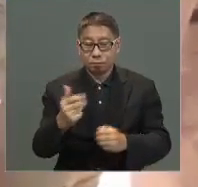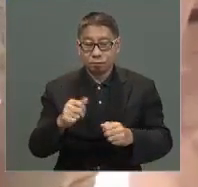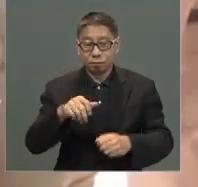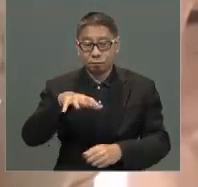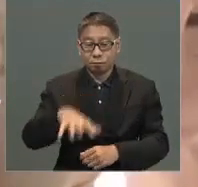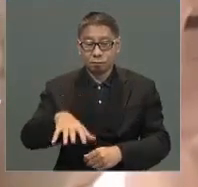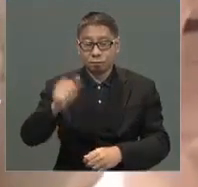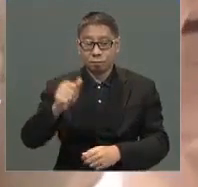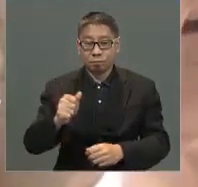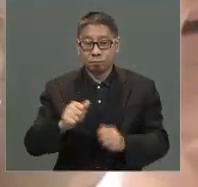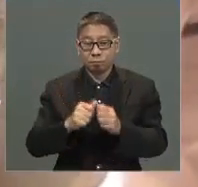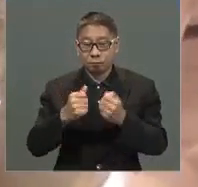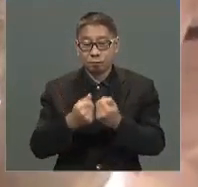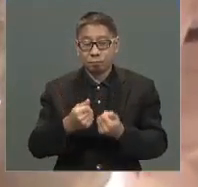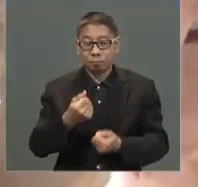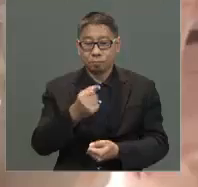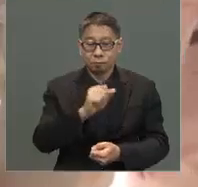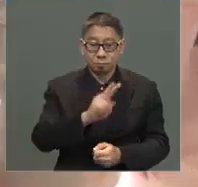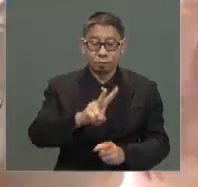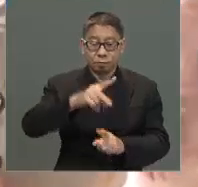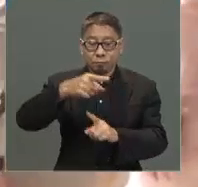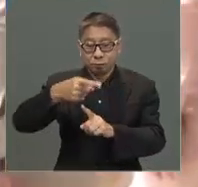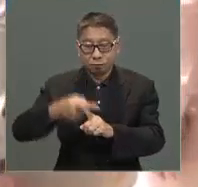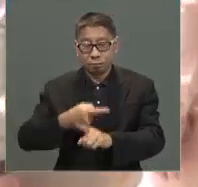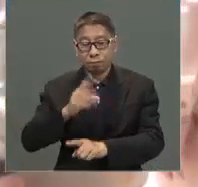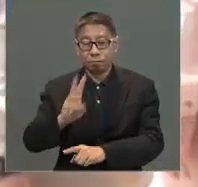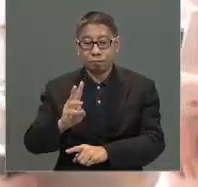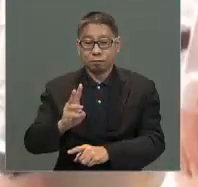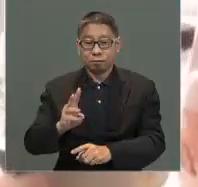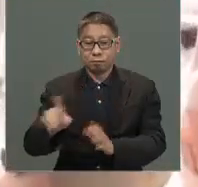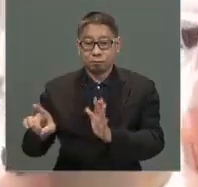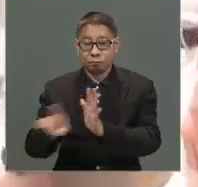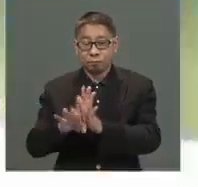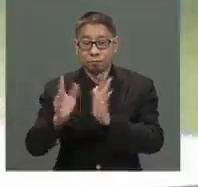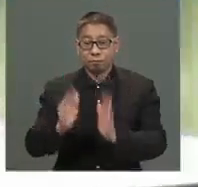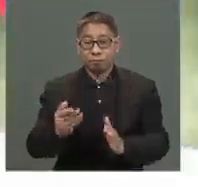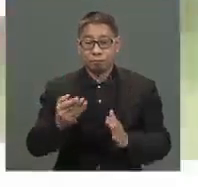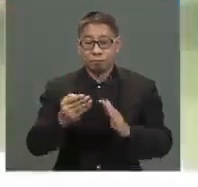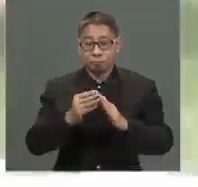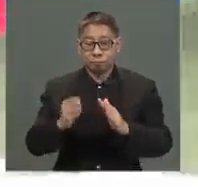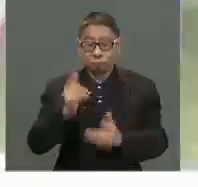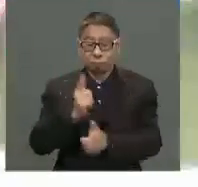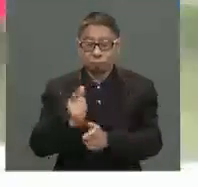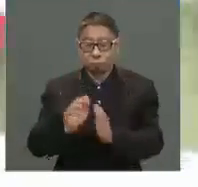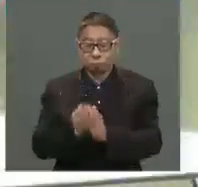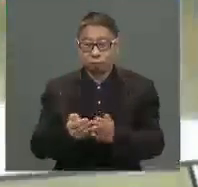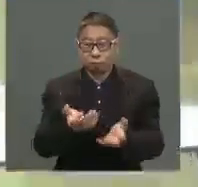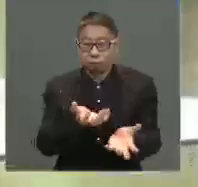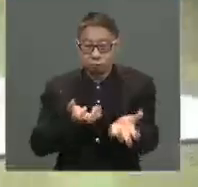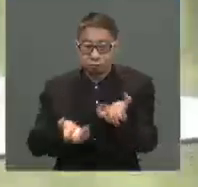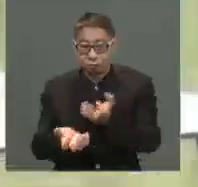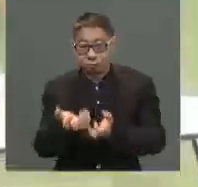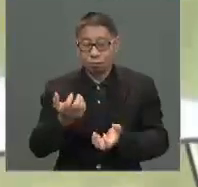อประกาศไปเมื่อวันที่12มิถุนายนล่าสุดเนี่ยตอนนี้มีผู้ประกอบการเลี้ยงหอยแครงเข้ารื้อถอนขน